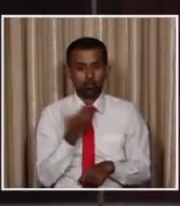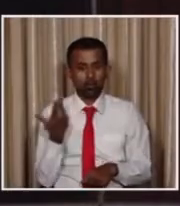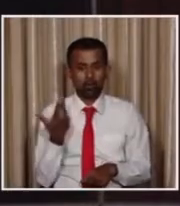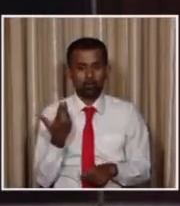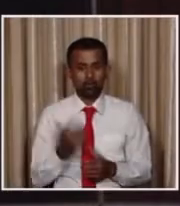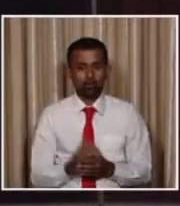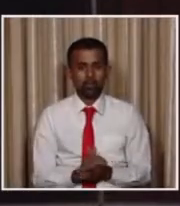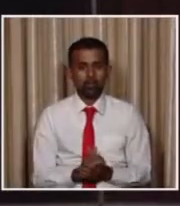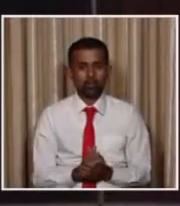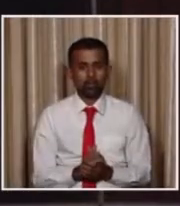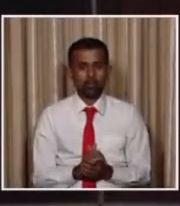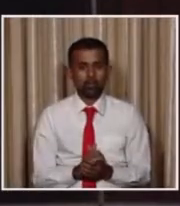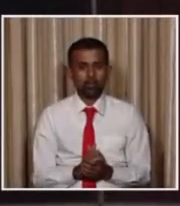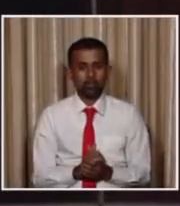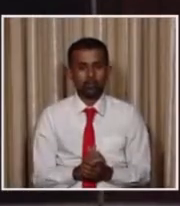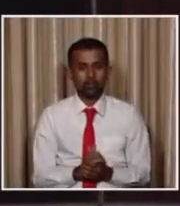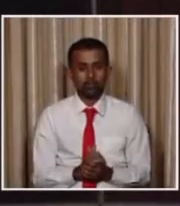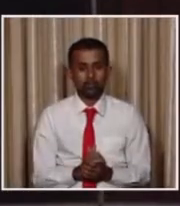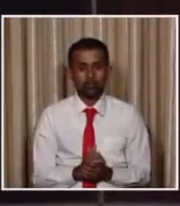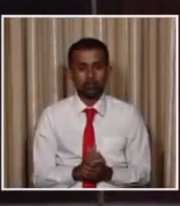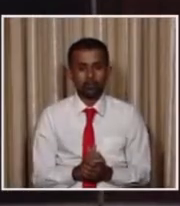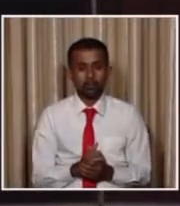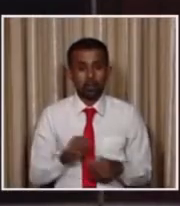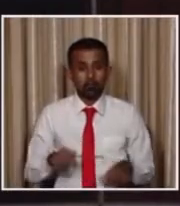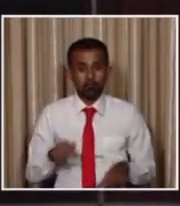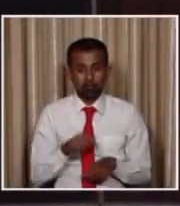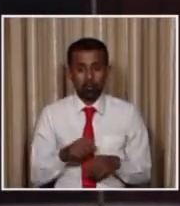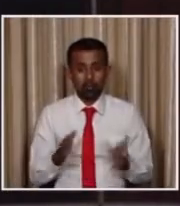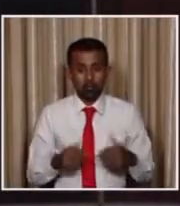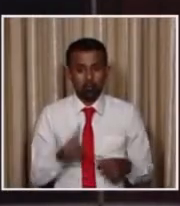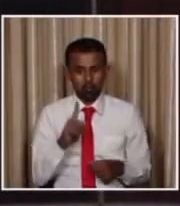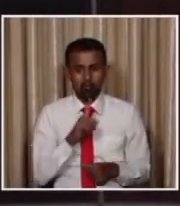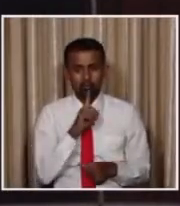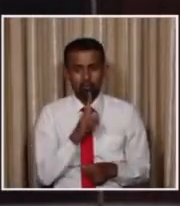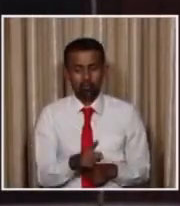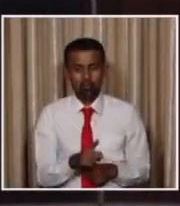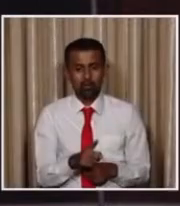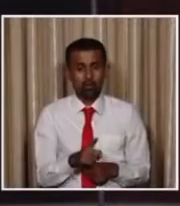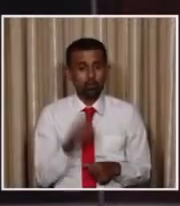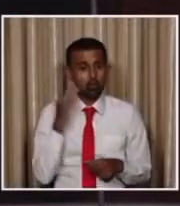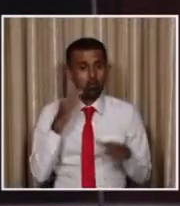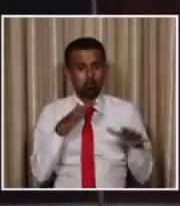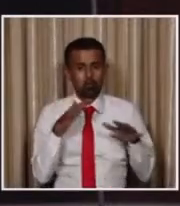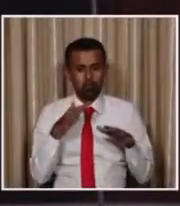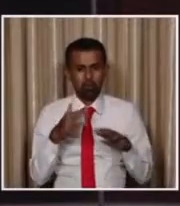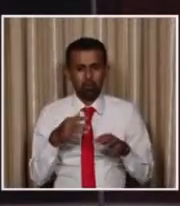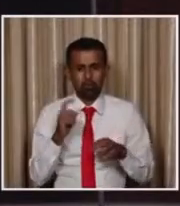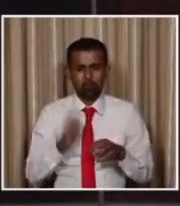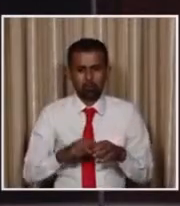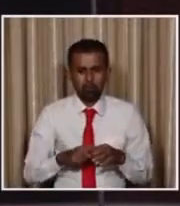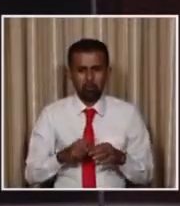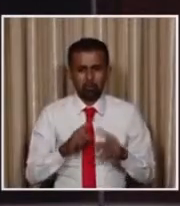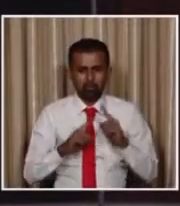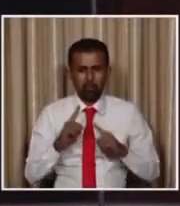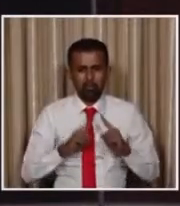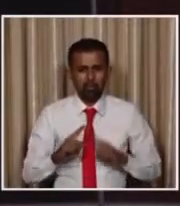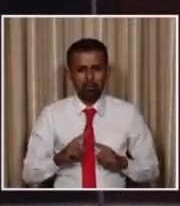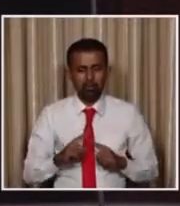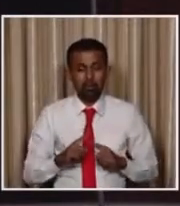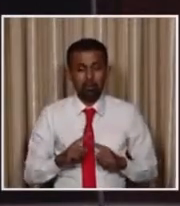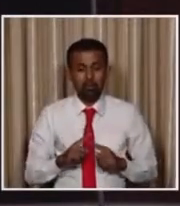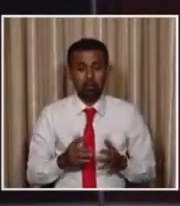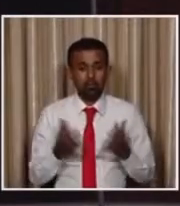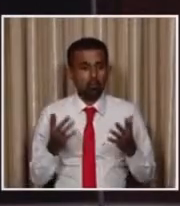සභාපතිතුමනි. සභාපතිතුමනි මේ අවස්ථාවේ තව දෙයක් කියන්න ඕන. මේ ජනතාව පෙළන පීඩන පිළිබඳව කතා කරද්දී බොහෝ